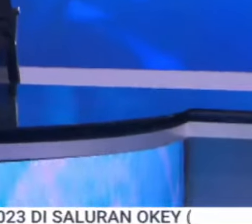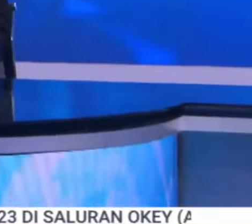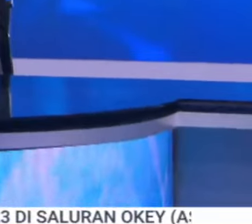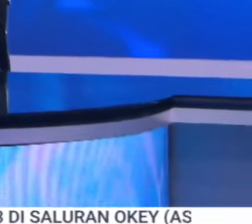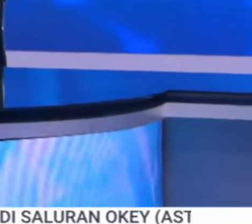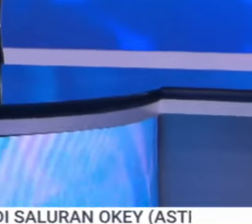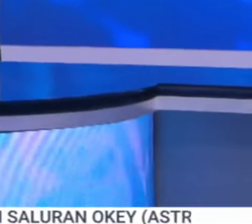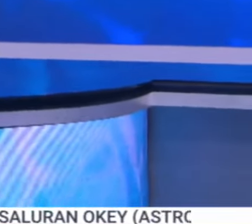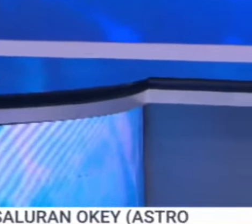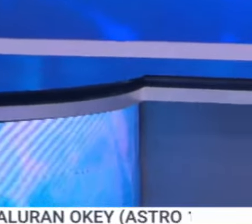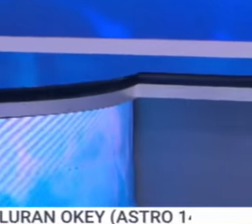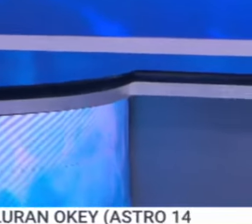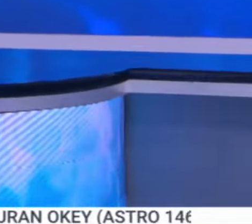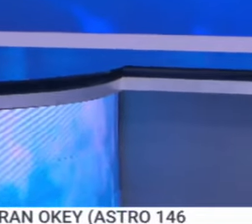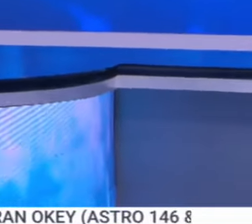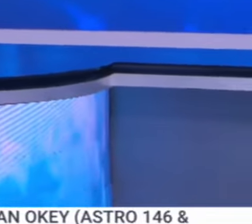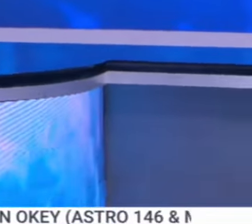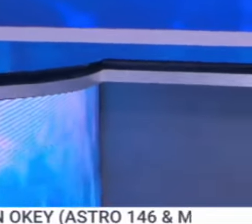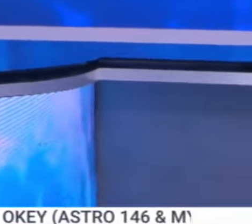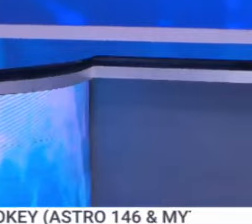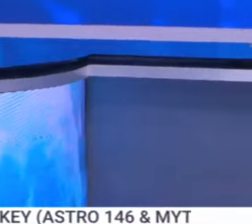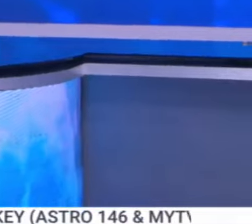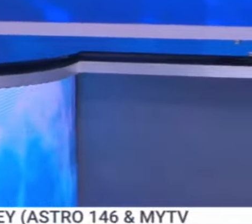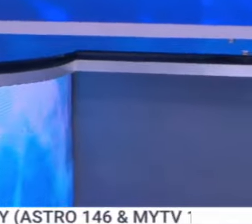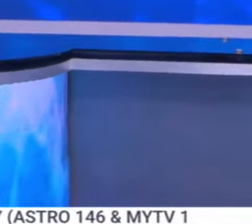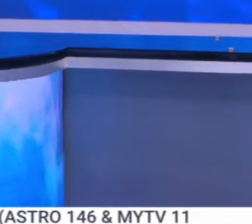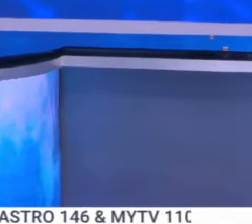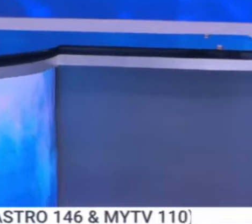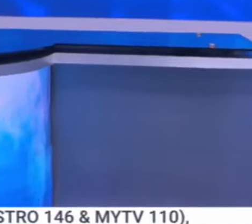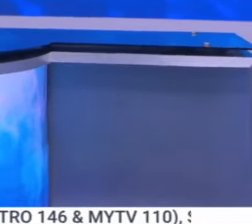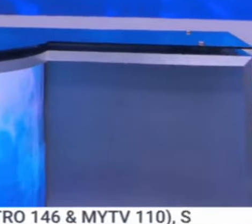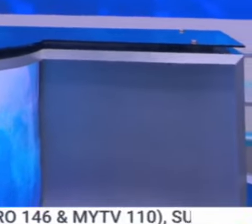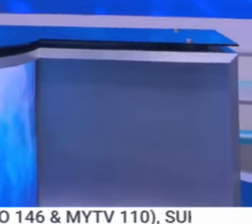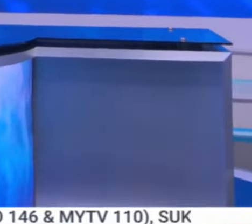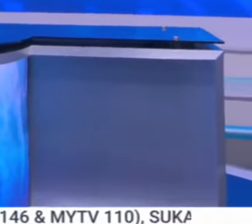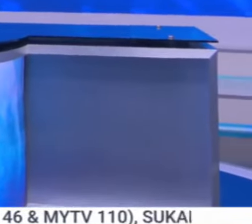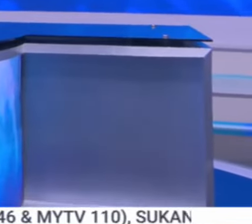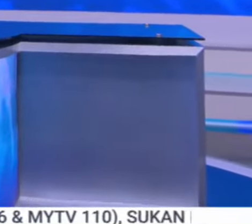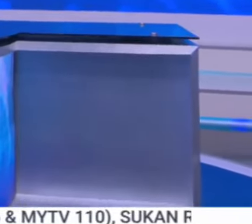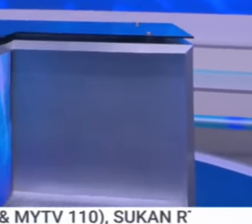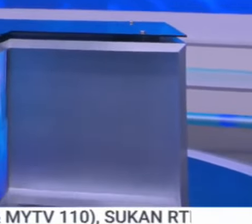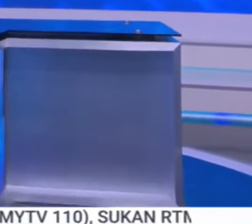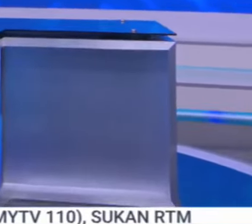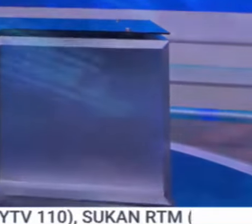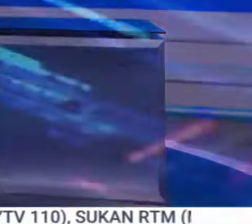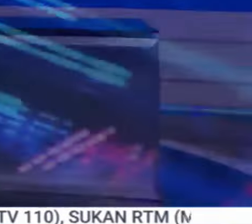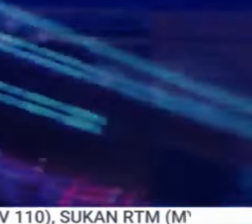Baik, berita perdana diteruskan dengan Stadium RTM. Bersama Nazri Fahmi.